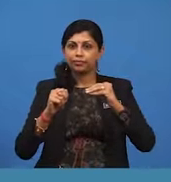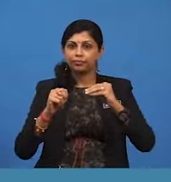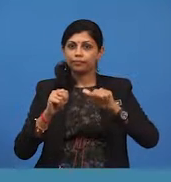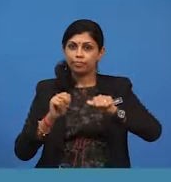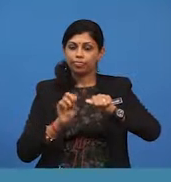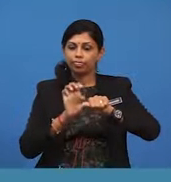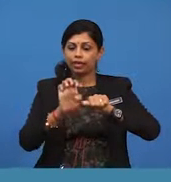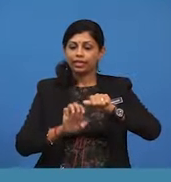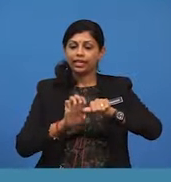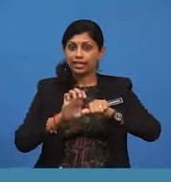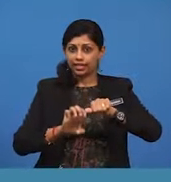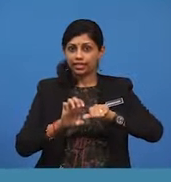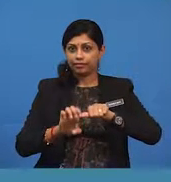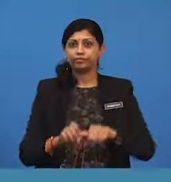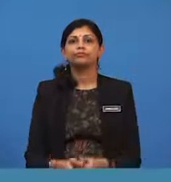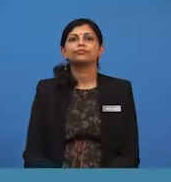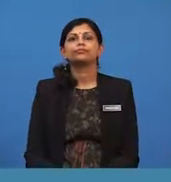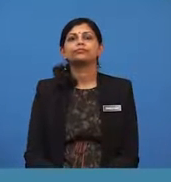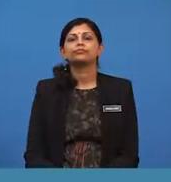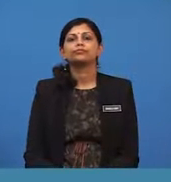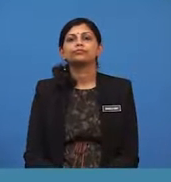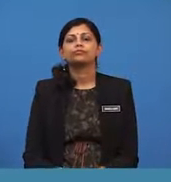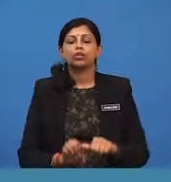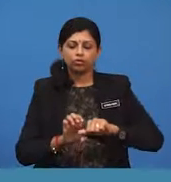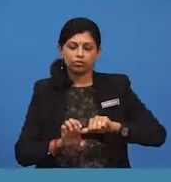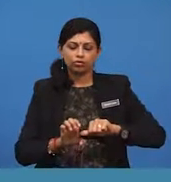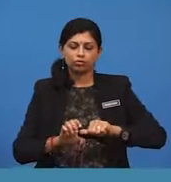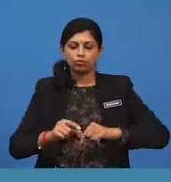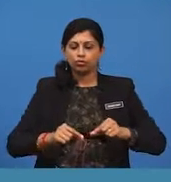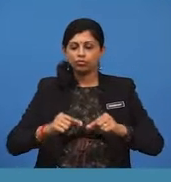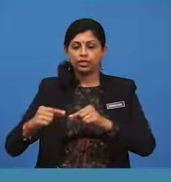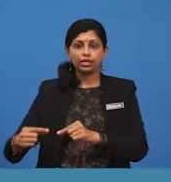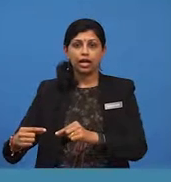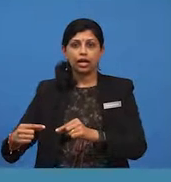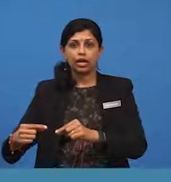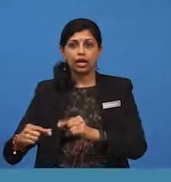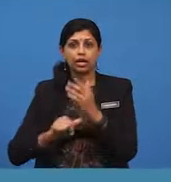DGE yang menyebabkan elektron bergerak dari kedudukan asalnya.